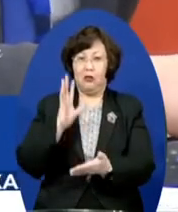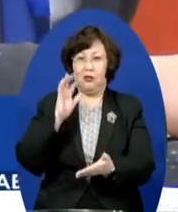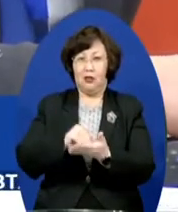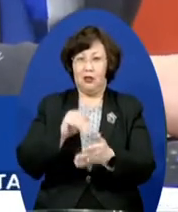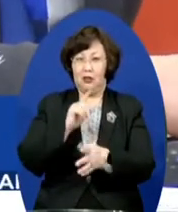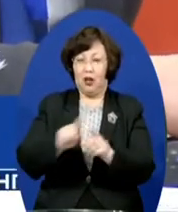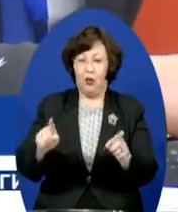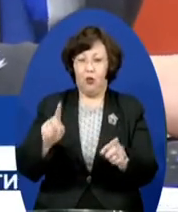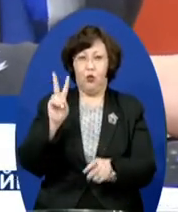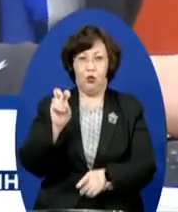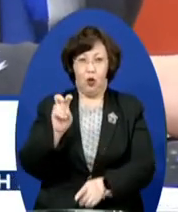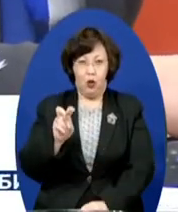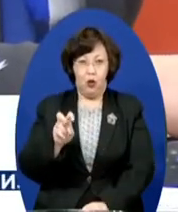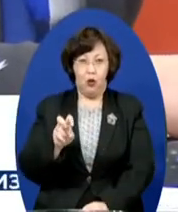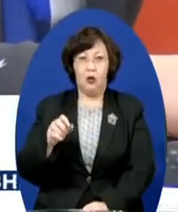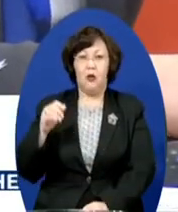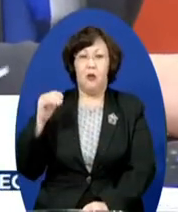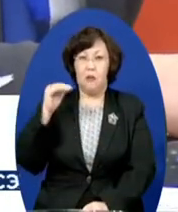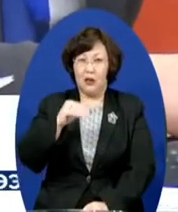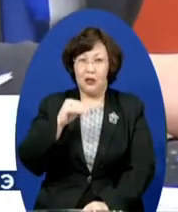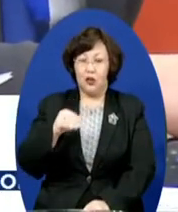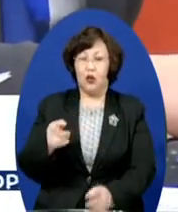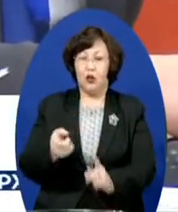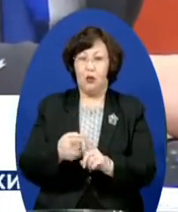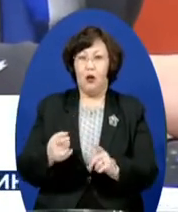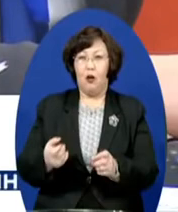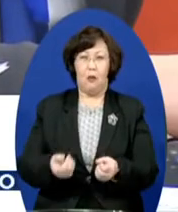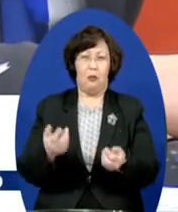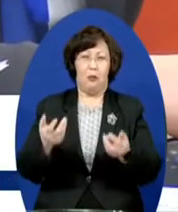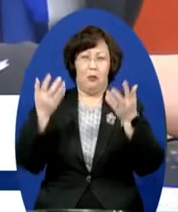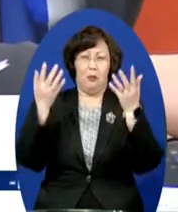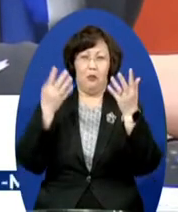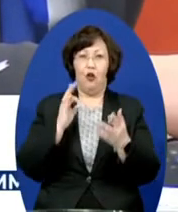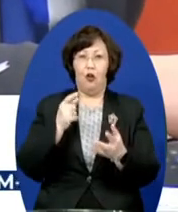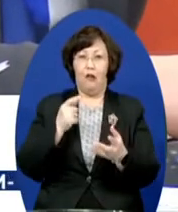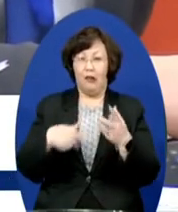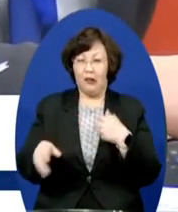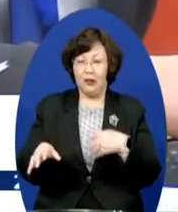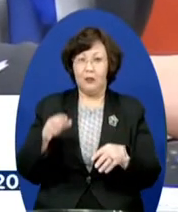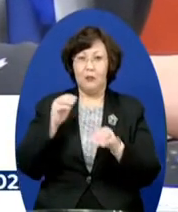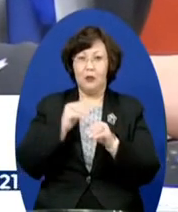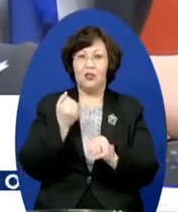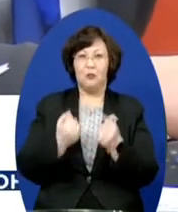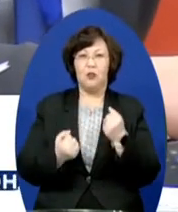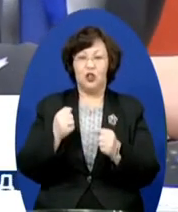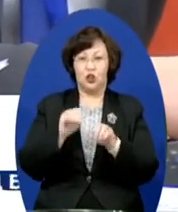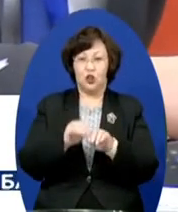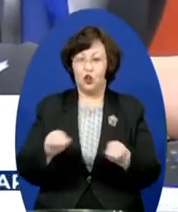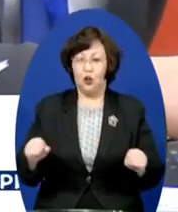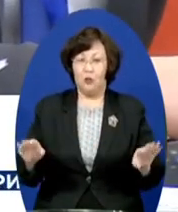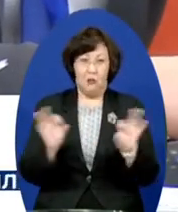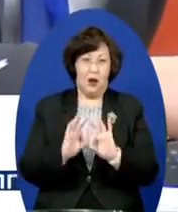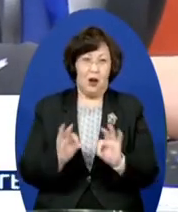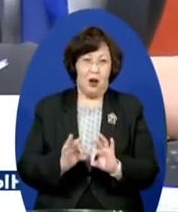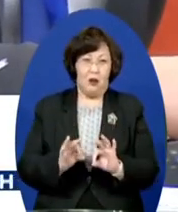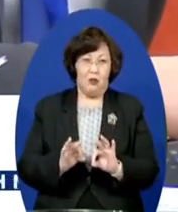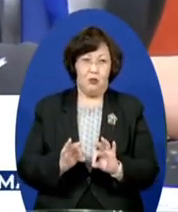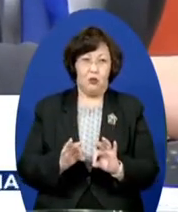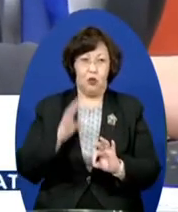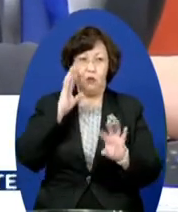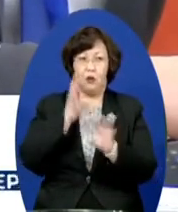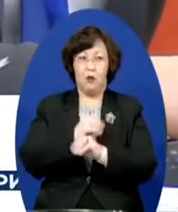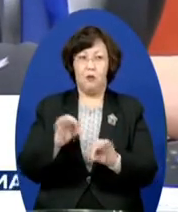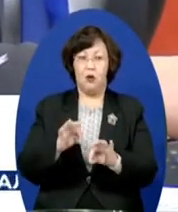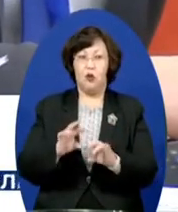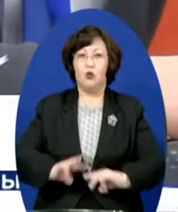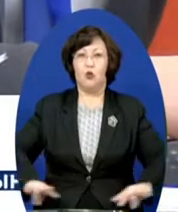хангаагүй нөхөн жорлон тээврийн хэрэгслээс үүдэлтэй тоосч бол хог хай зайлах цэгийн хүрэлцээ авч зогсоолгүй байдал нь нэгцэн зогсоолт муу байгаа цаг